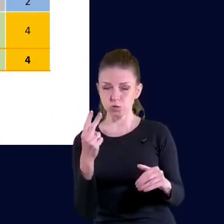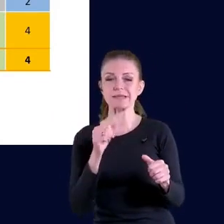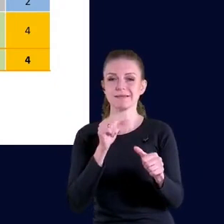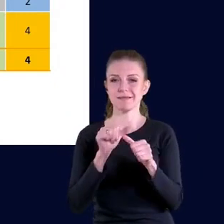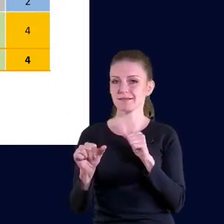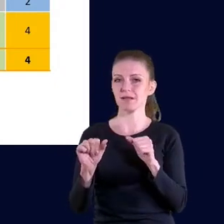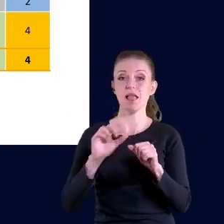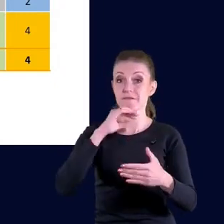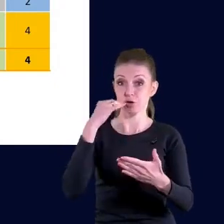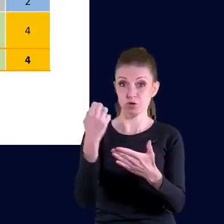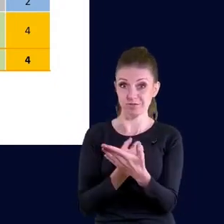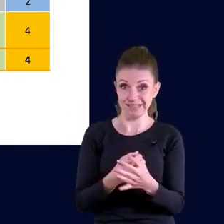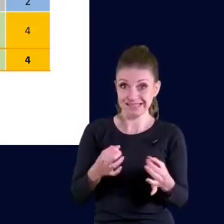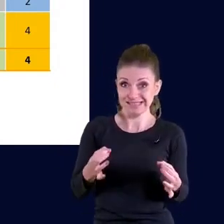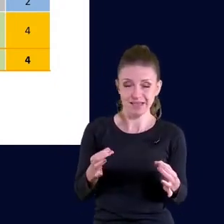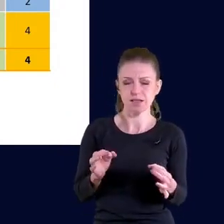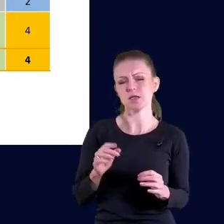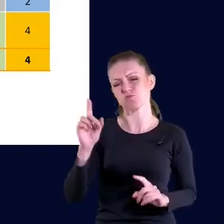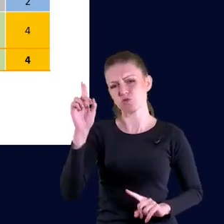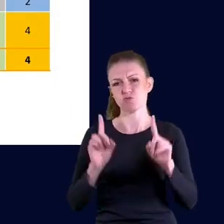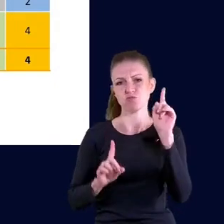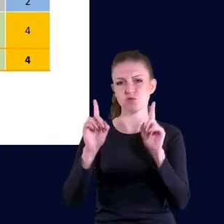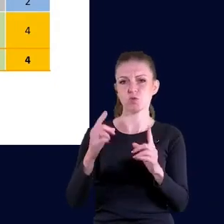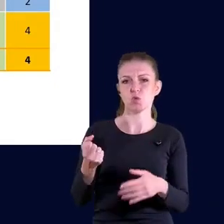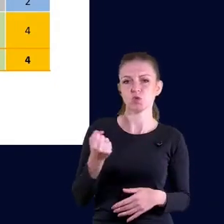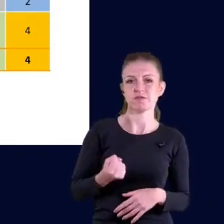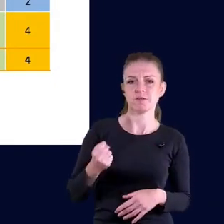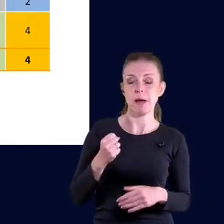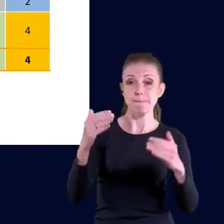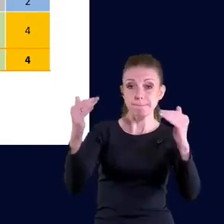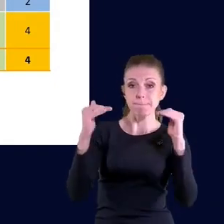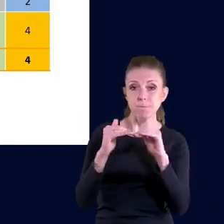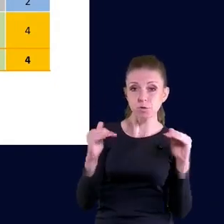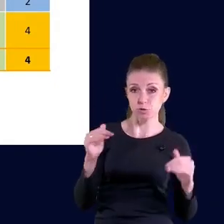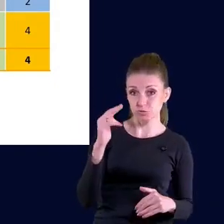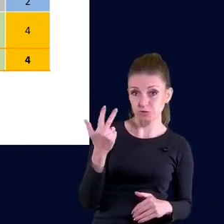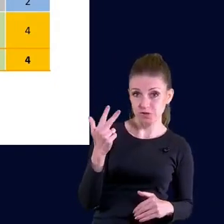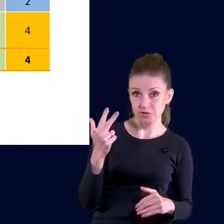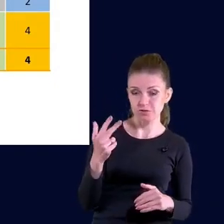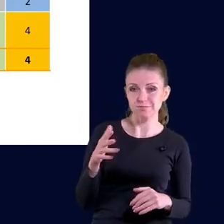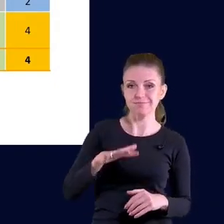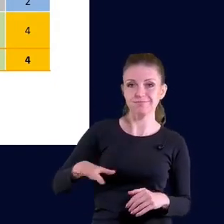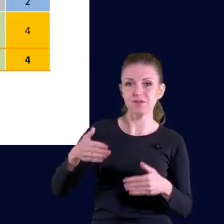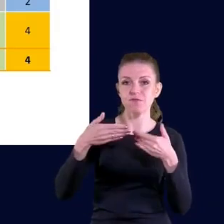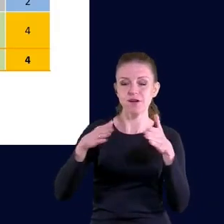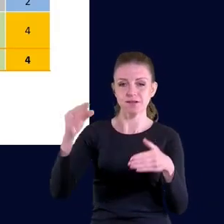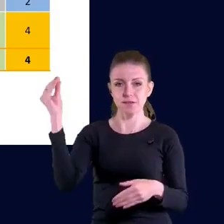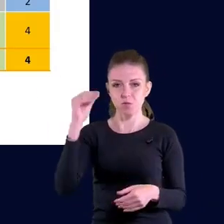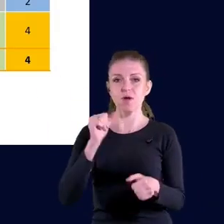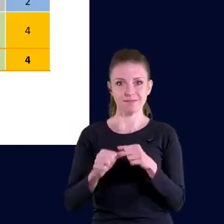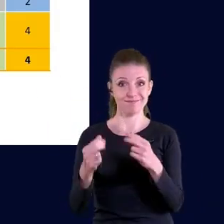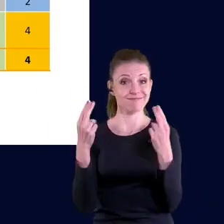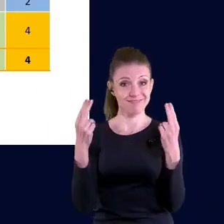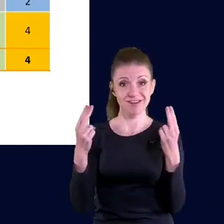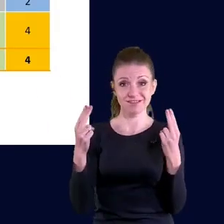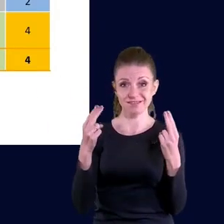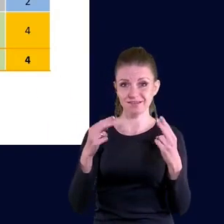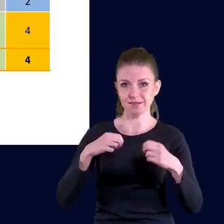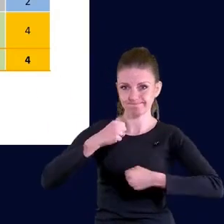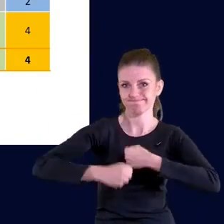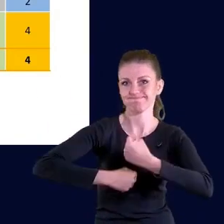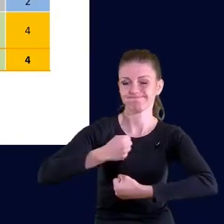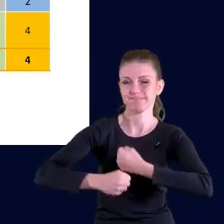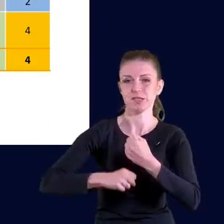wykorzystywane doraźnej sporadycznie na poziomie trzecim te obszary otwartej nauki są Jest ważną częścią strategii